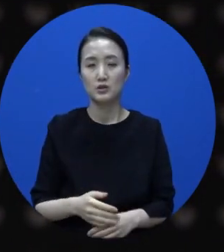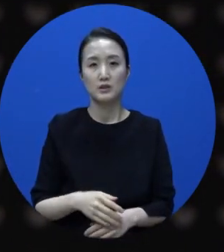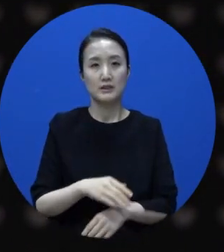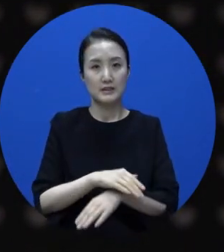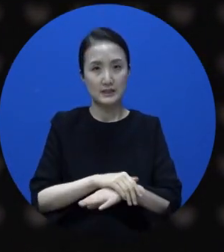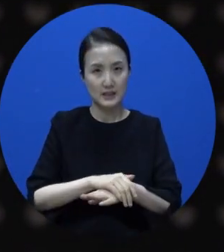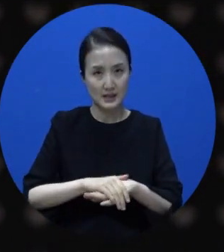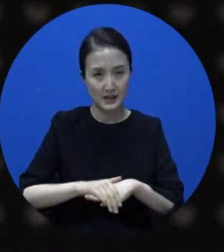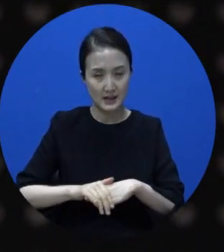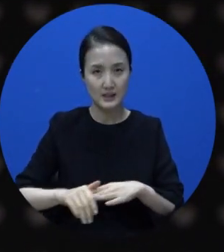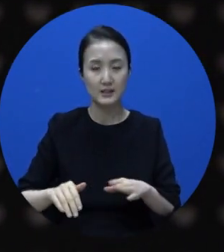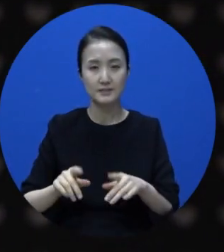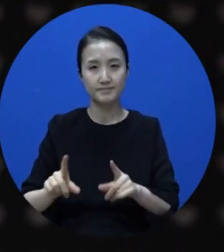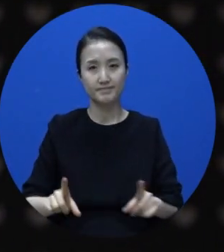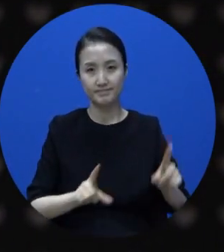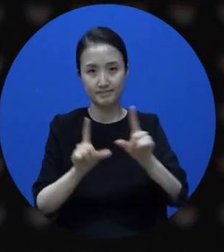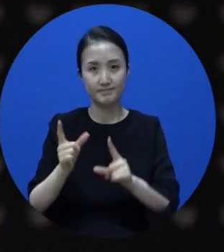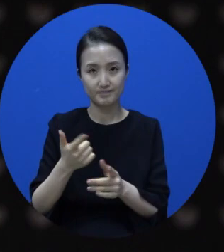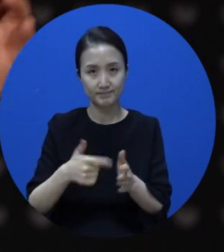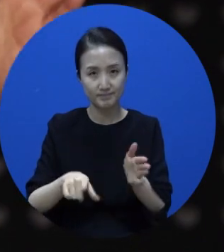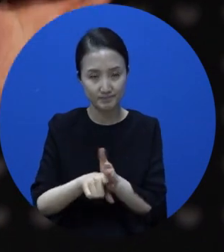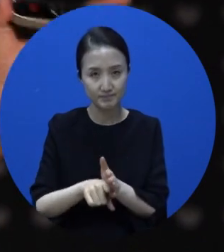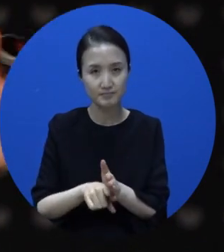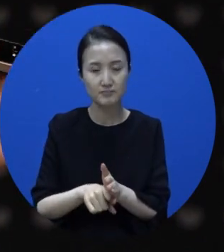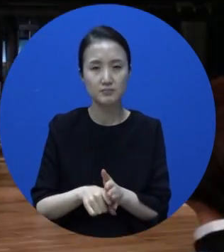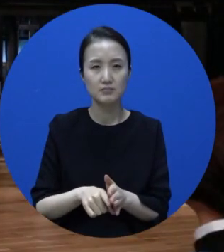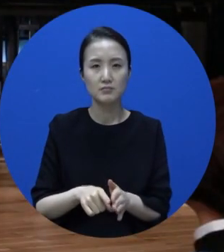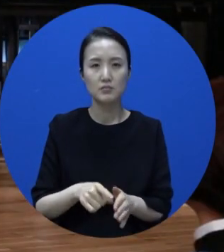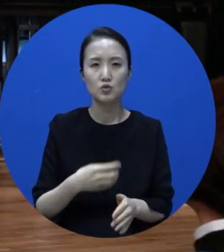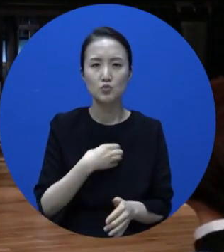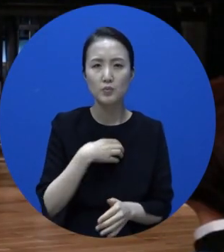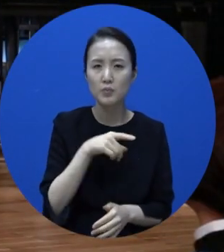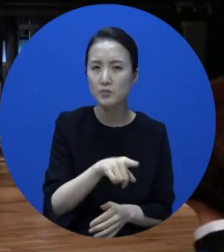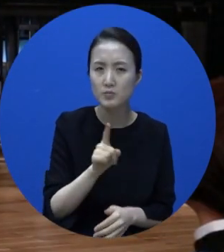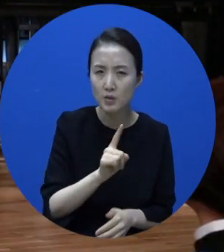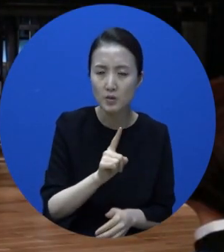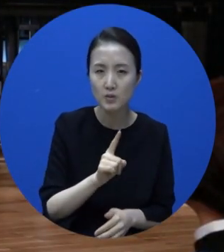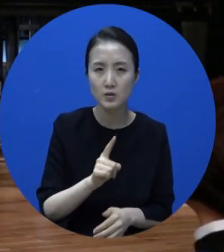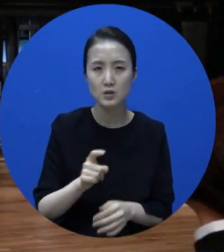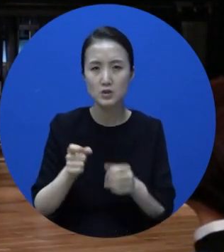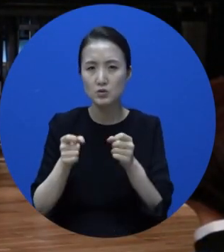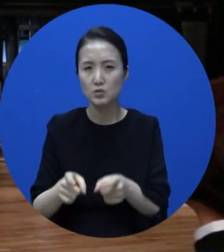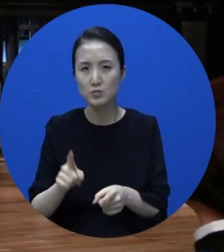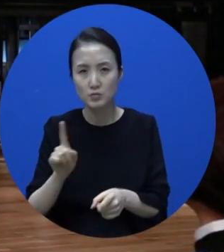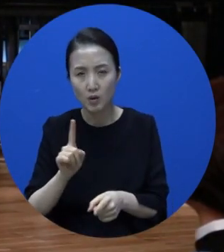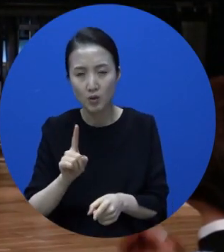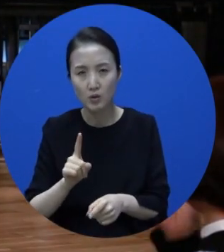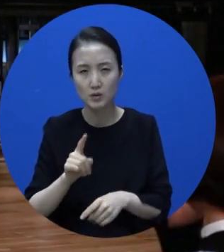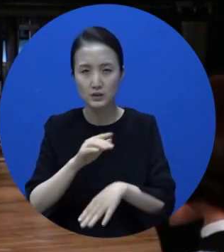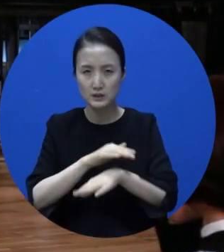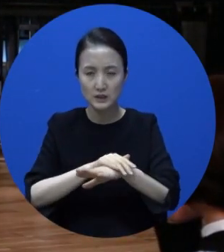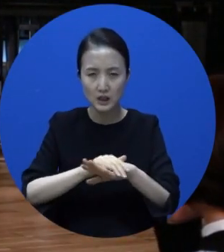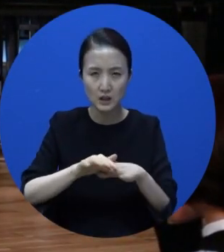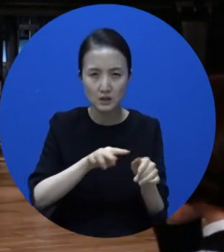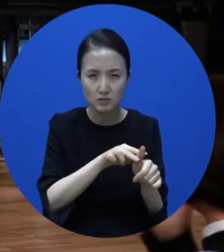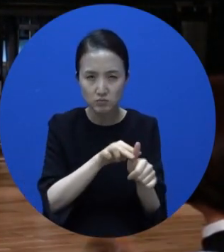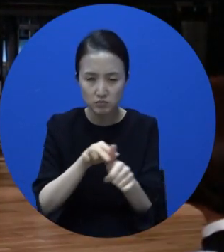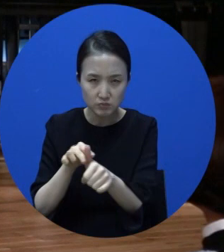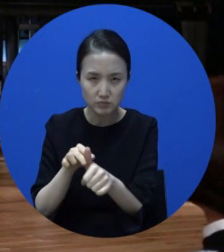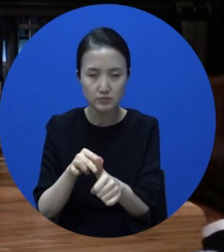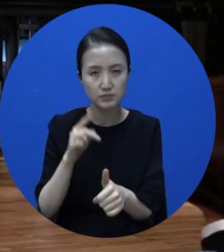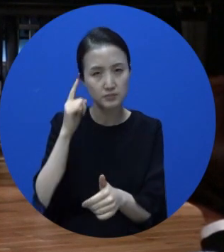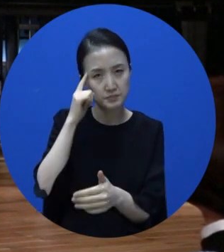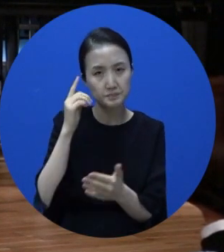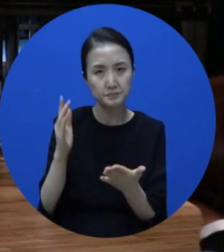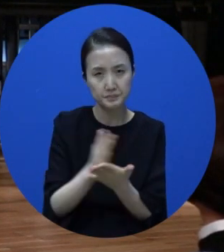좋은 의사 결정을 하려면 다양한 위험 요인과 기회인 들을 모니터링하고 그것들을